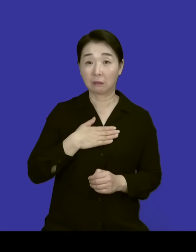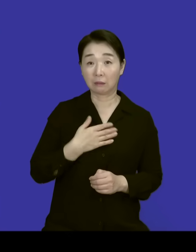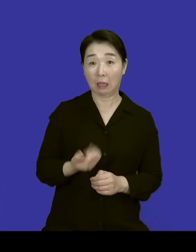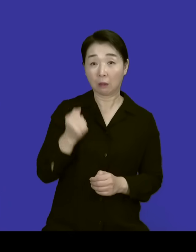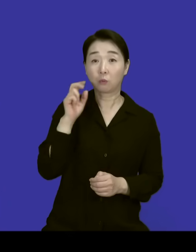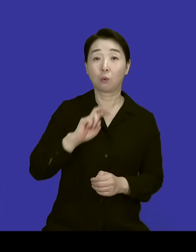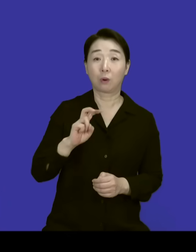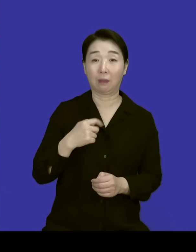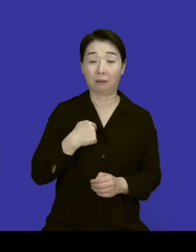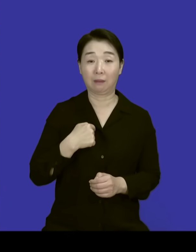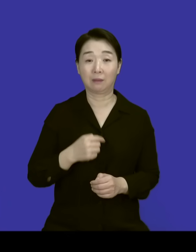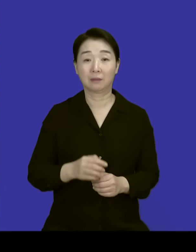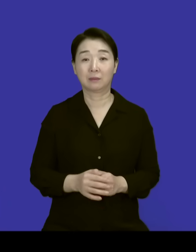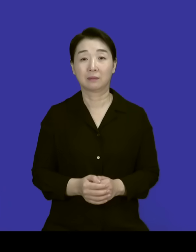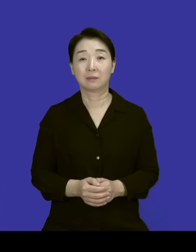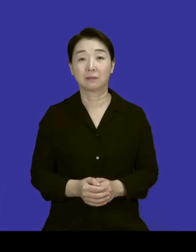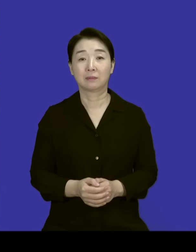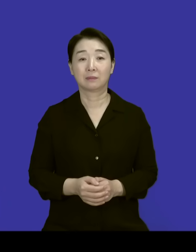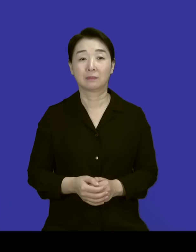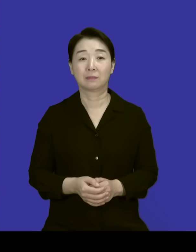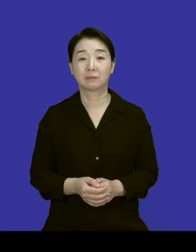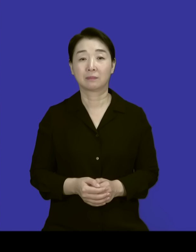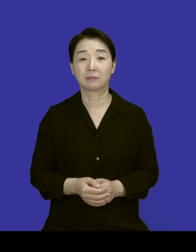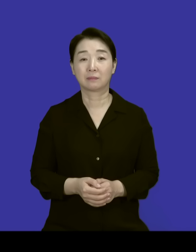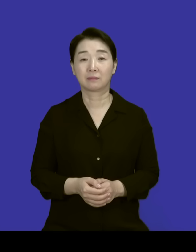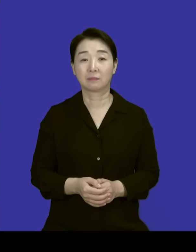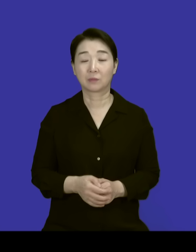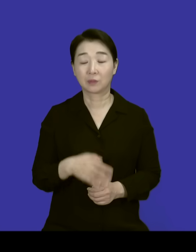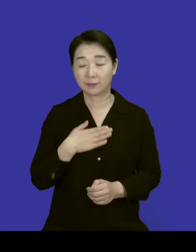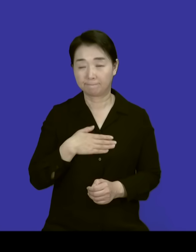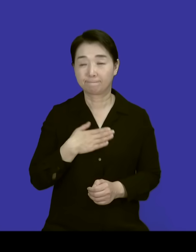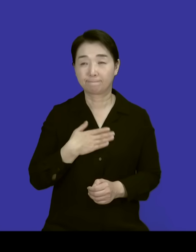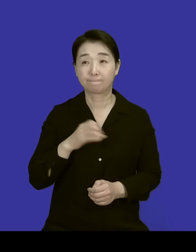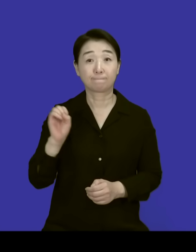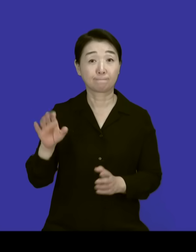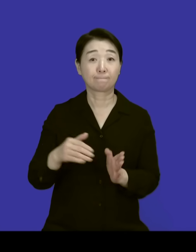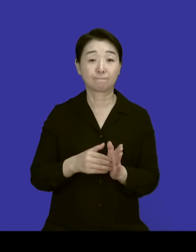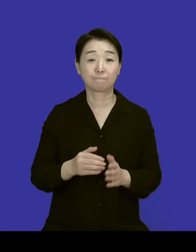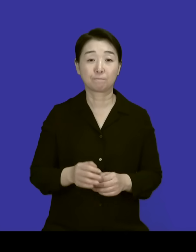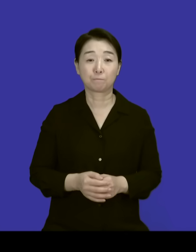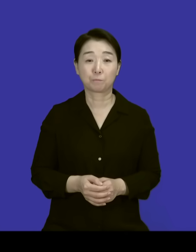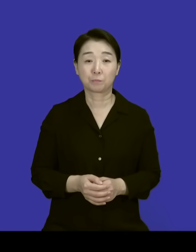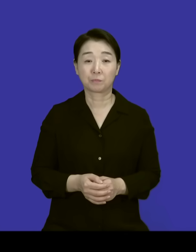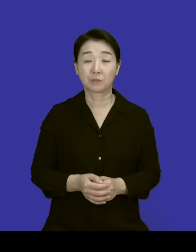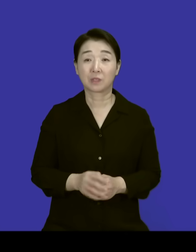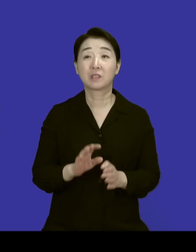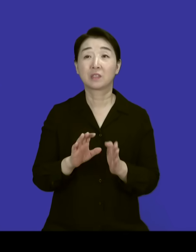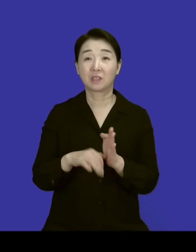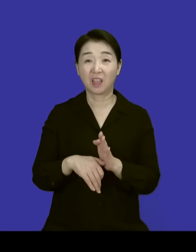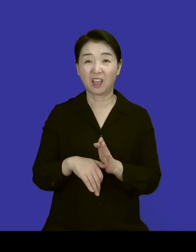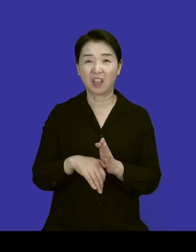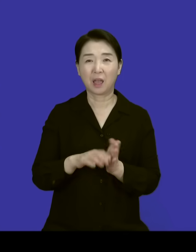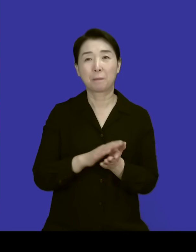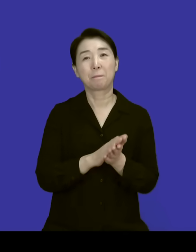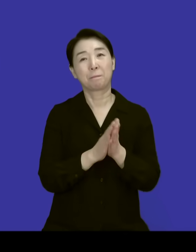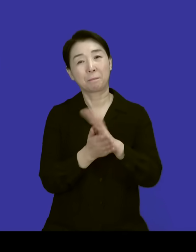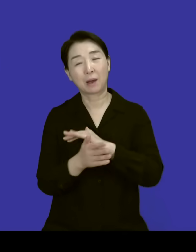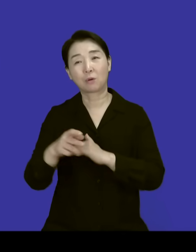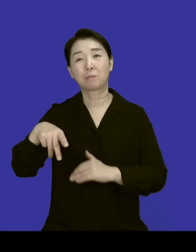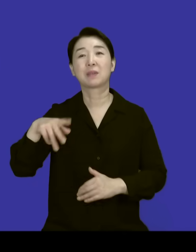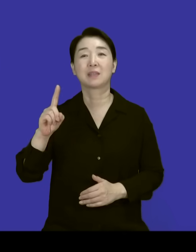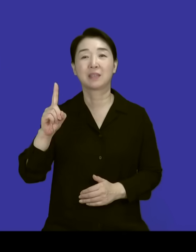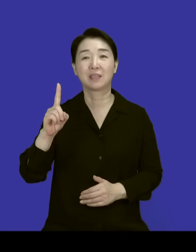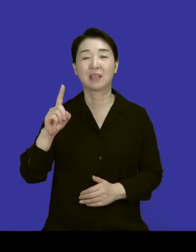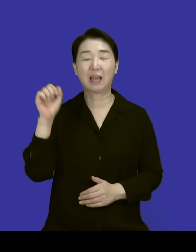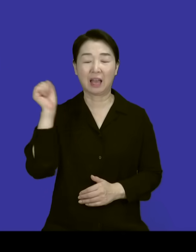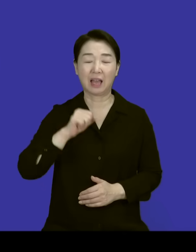건데 전곡으로 만든 거였어요. 그러면 그렇게 하자고 그래가지고 프로듀서로 전향한 거죠. 렉시가 첫